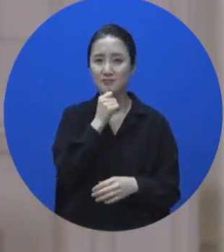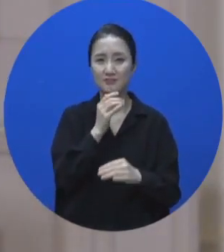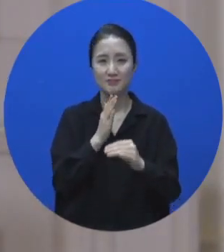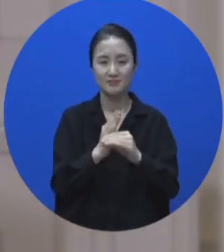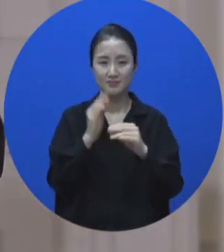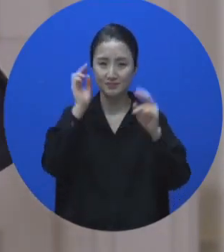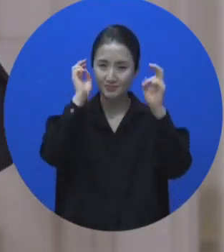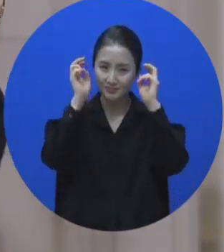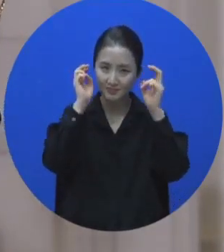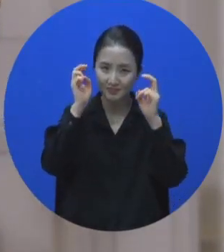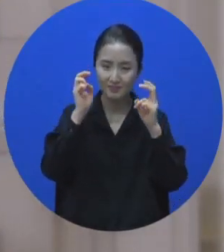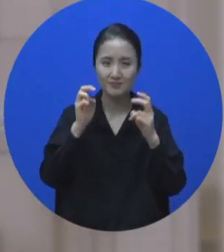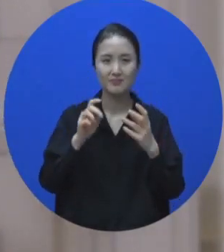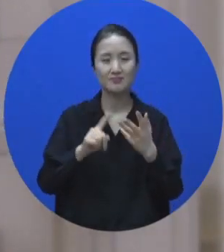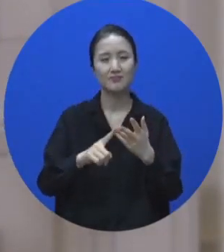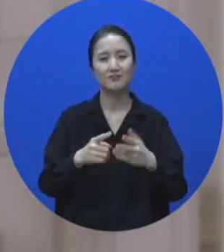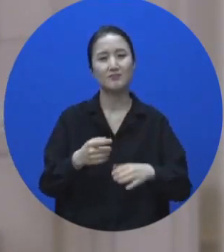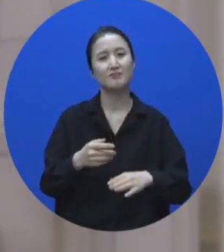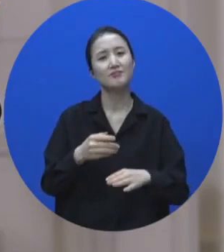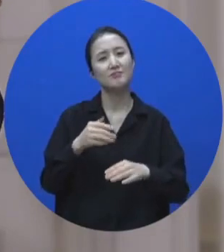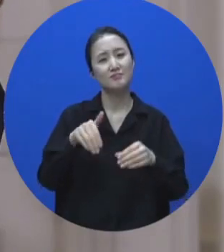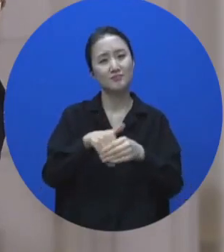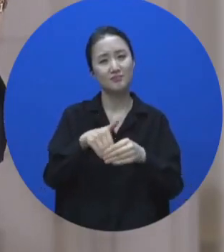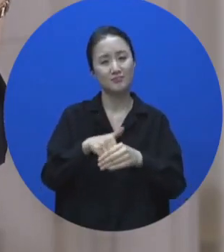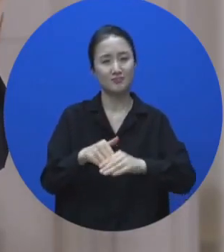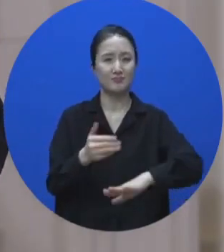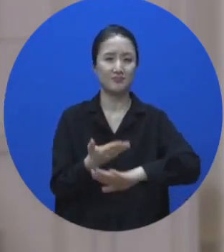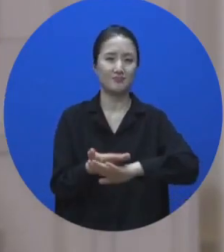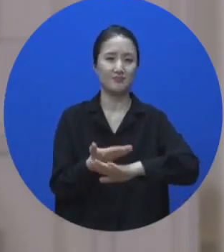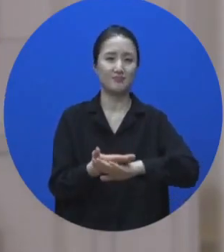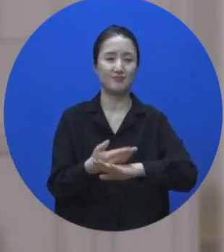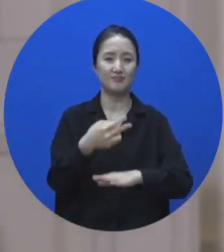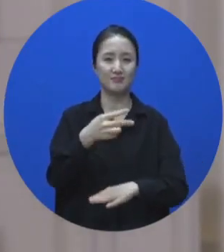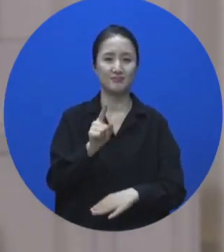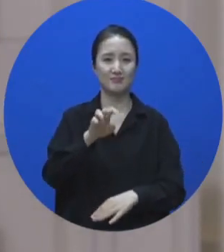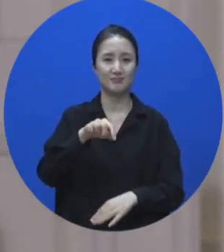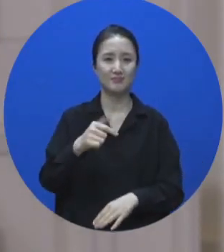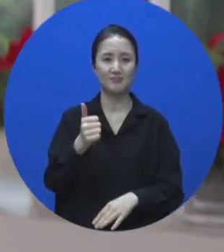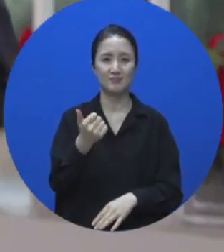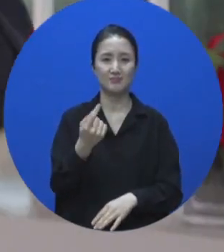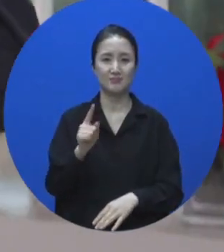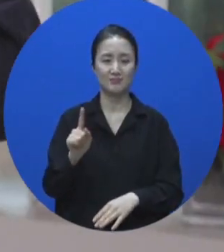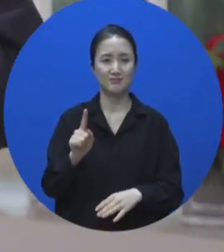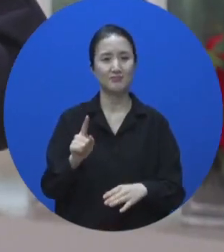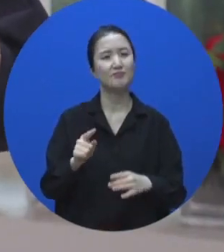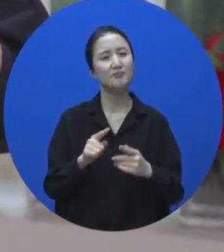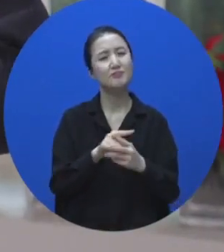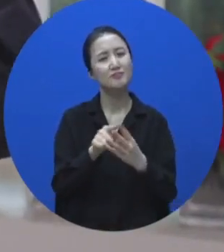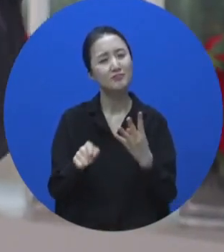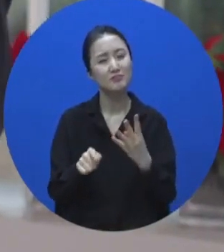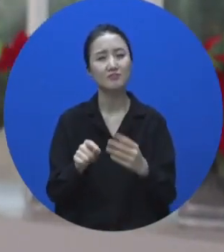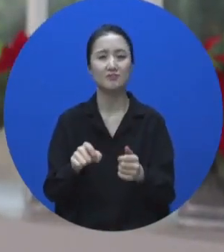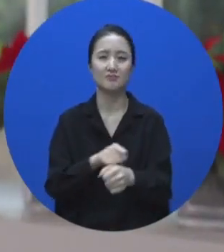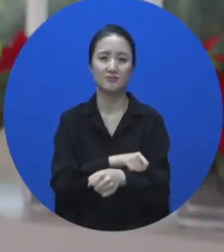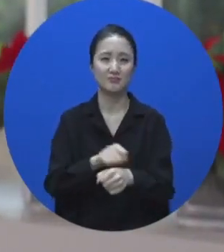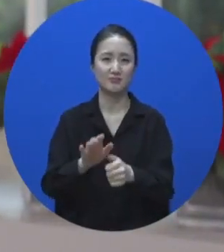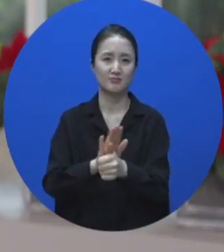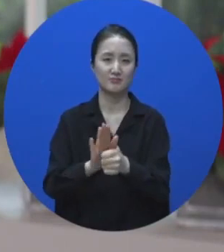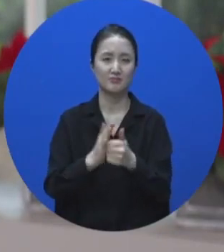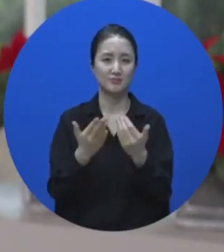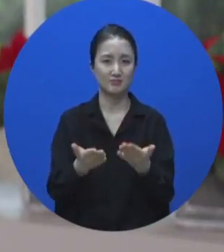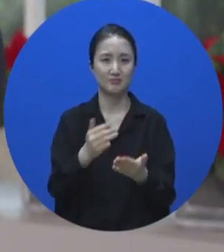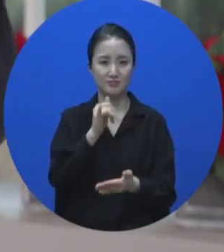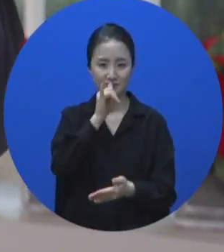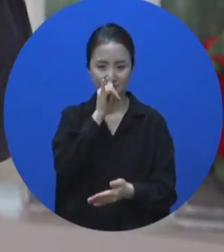종사자 다문 아트 공 도 간혹가다 있습니다 이렇게 기간 에서 추천한 사람들이 당첨이 될 수